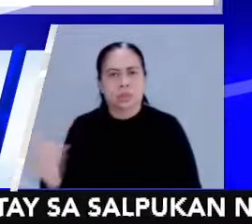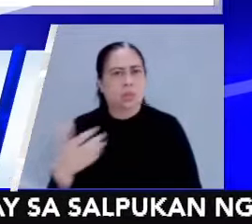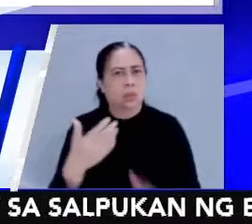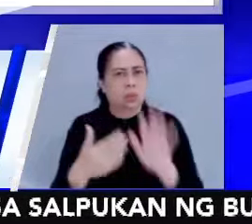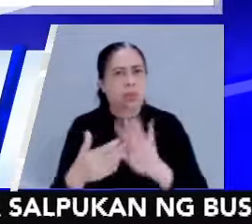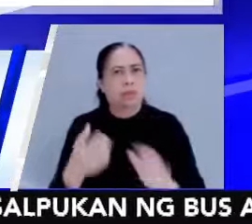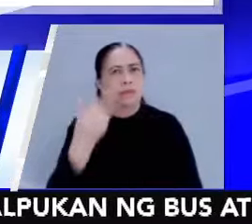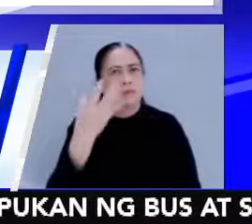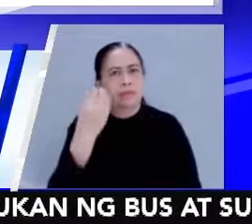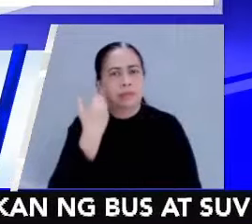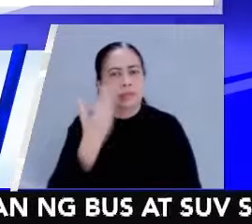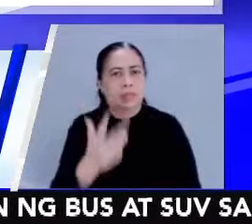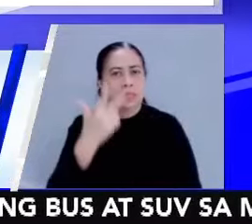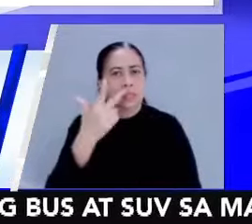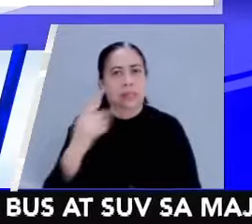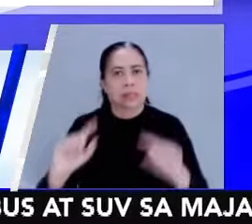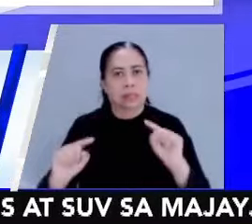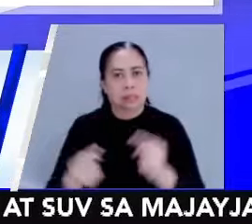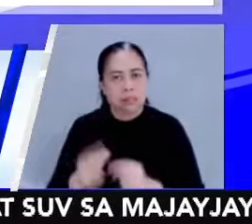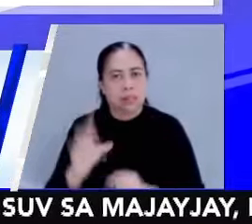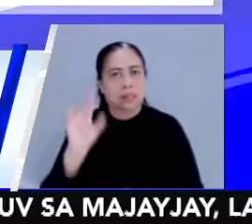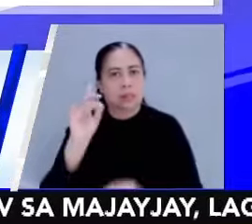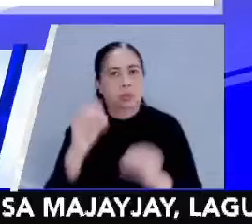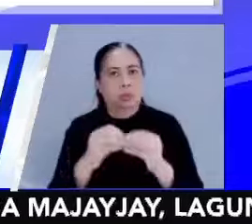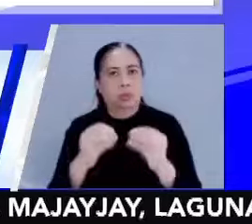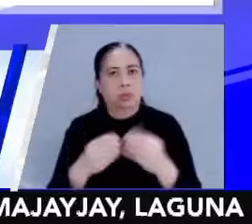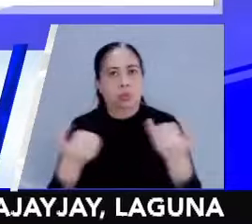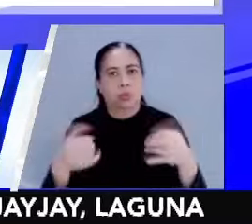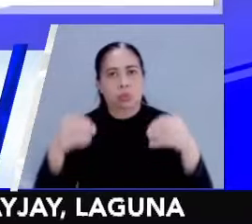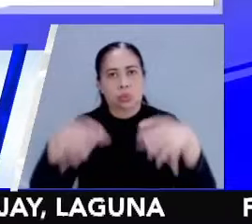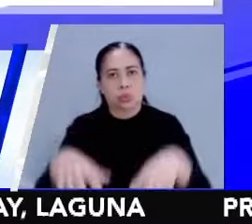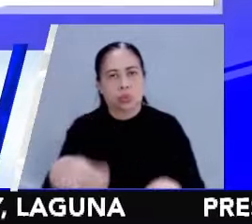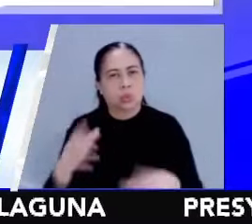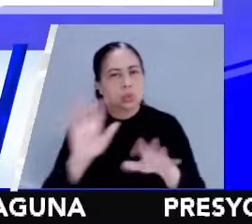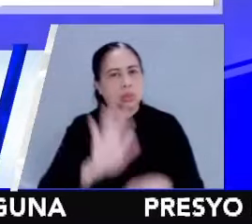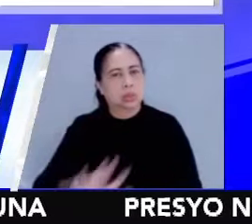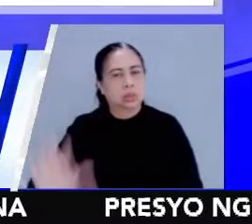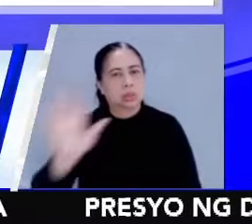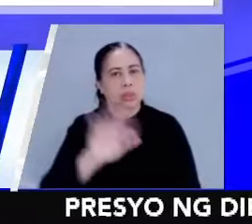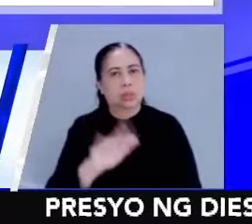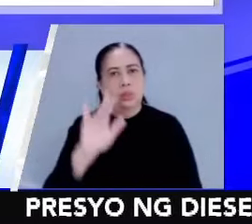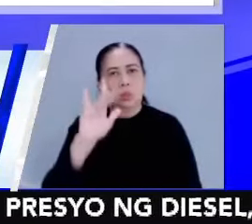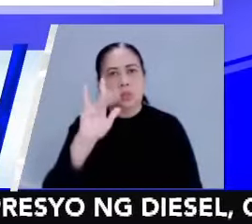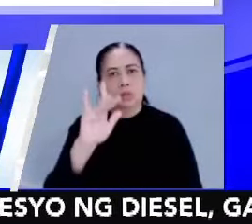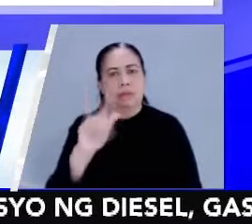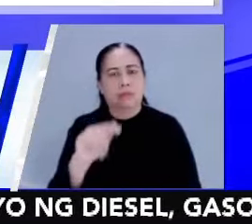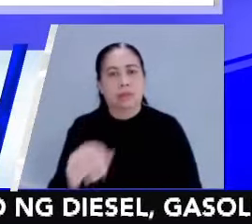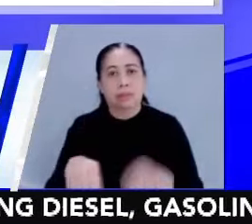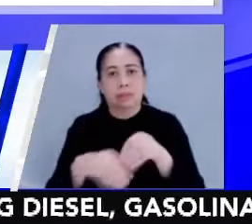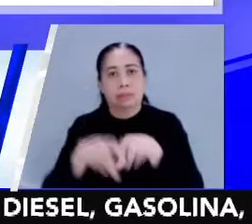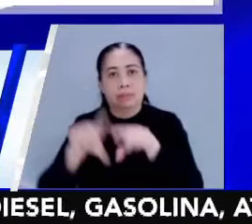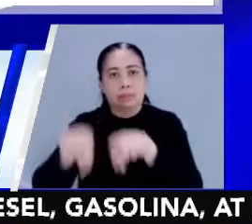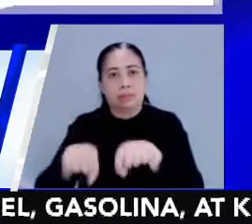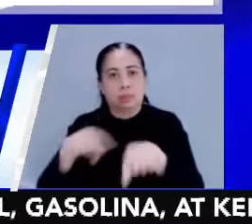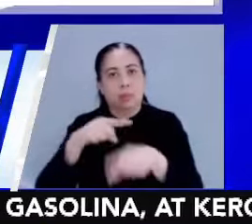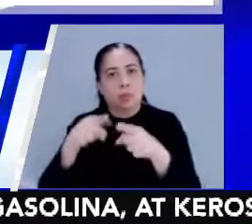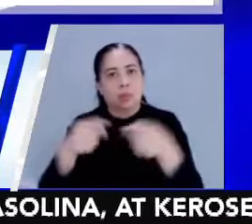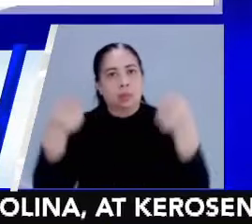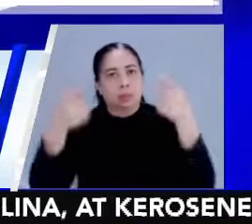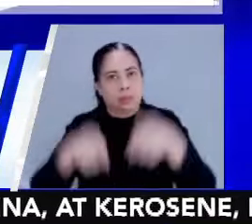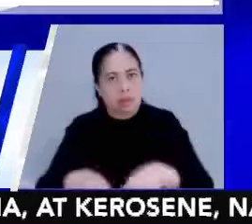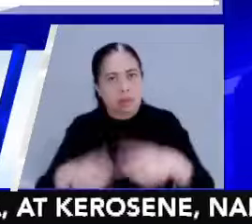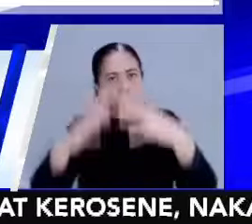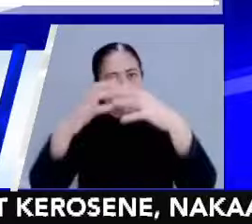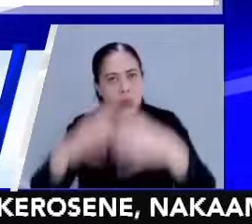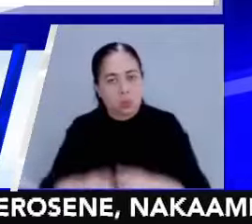ang sugatan, habang 7 pa ang nawawala. Tinatayang nasa 25 ang nasa minahan nang mangyari ang insidente. Ayon sa mga